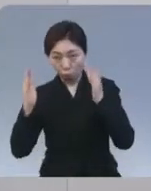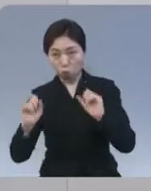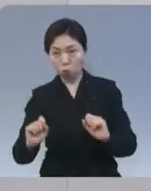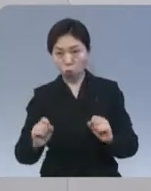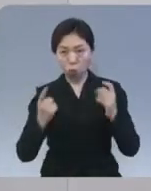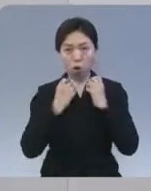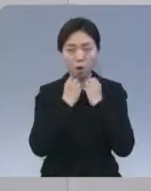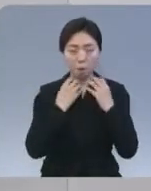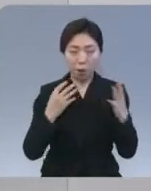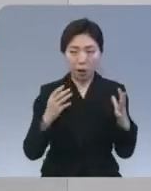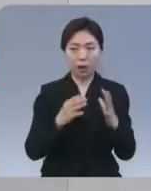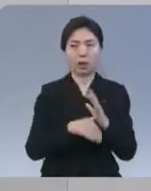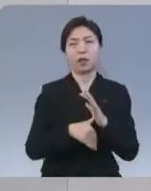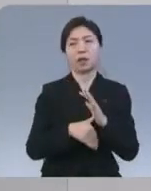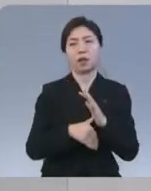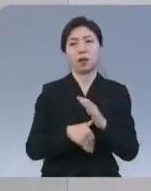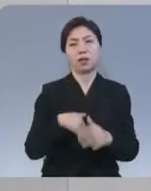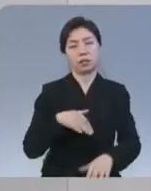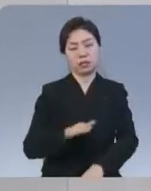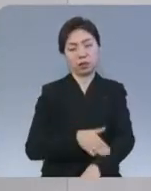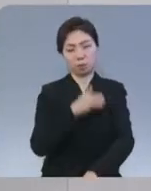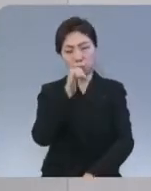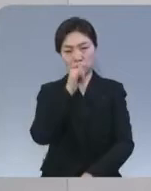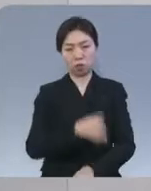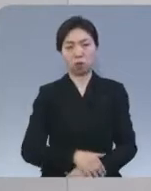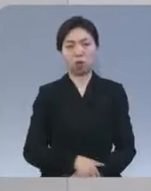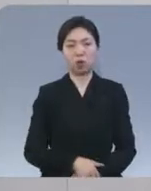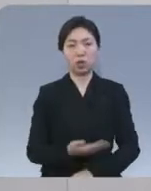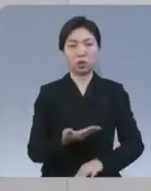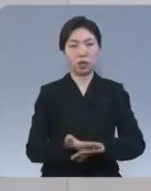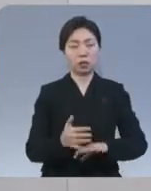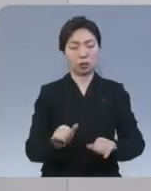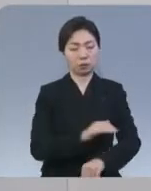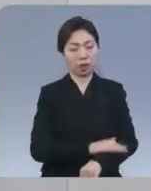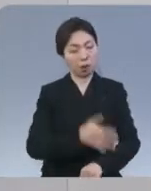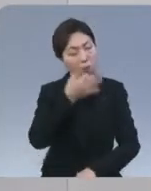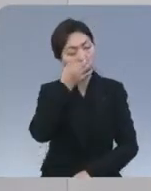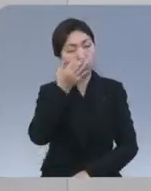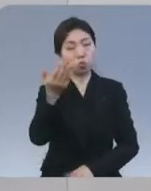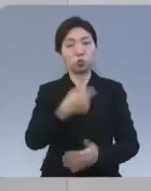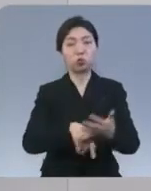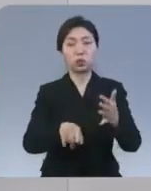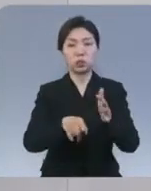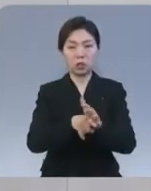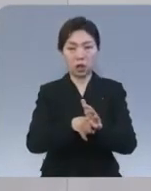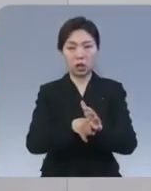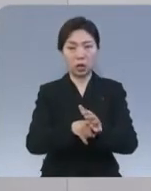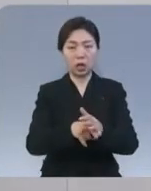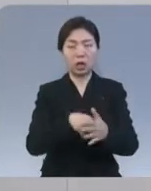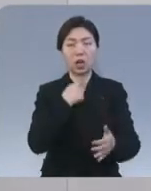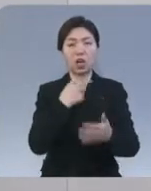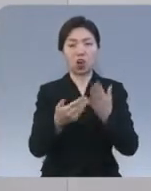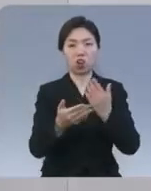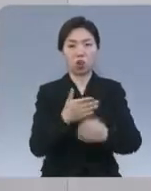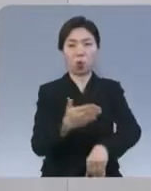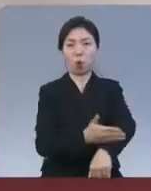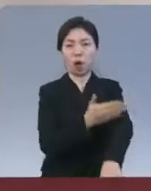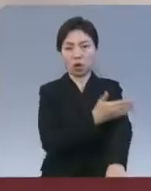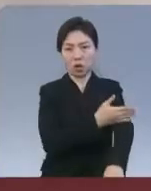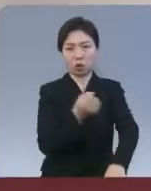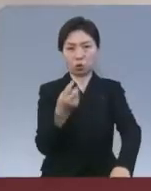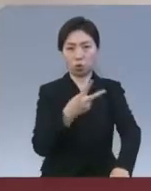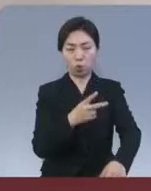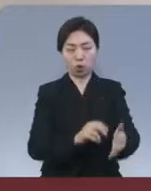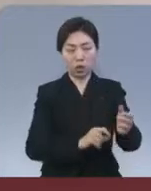в 2013 годах при устройстве на должность преподавателя в два университета я не должна была этого